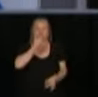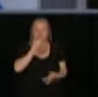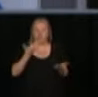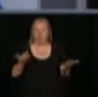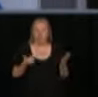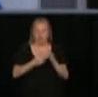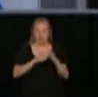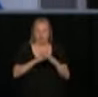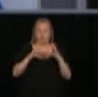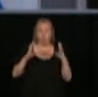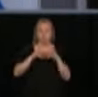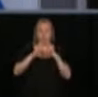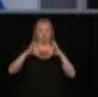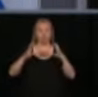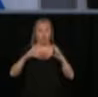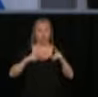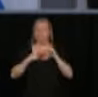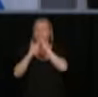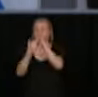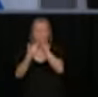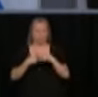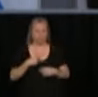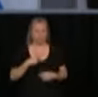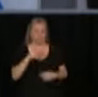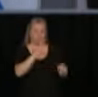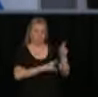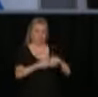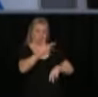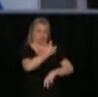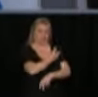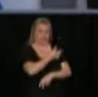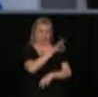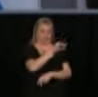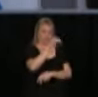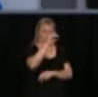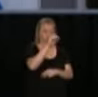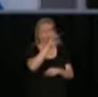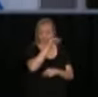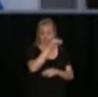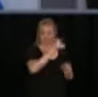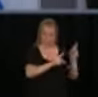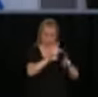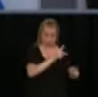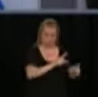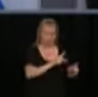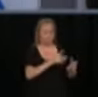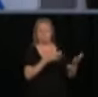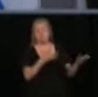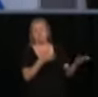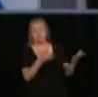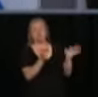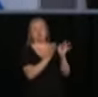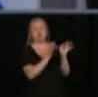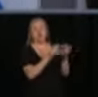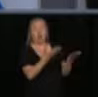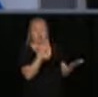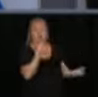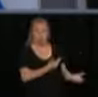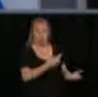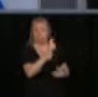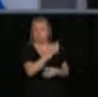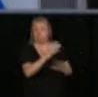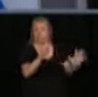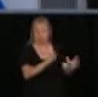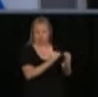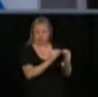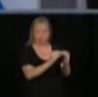exemple, 90 personnes vaccinées avec un taux d'efficacité X, vous allez avoir un certain nombre de gens qui vont être malades. Mais